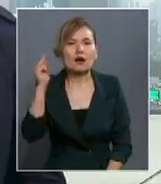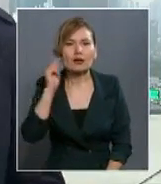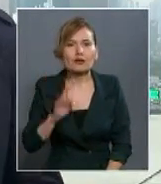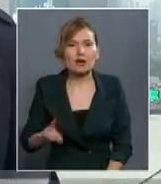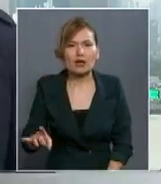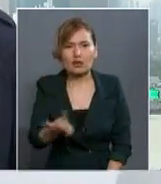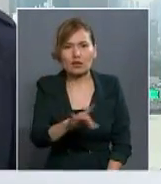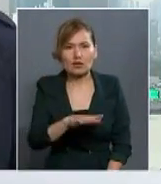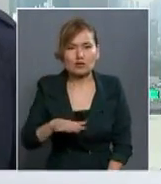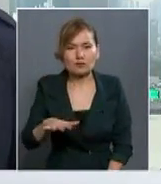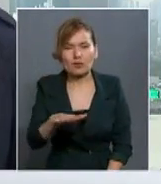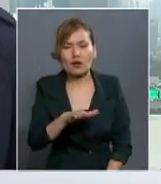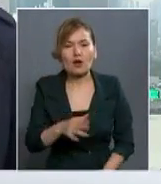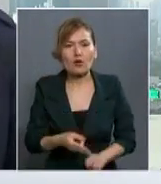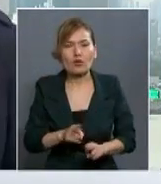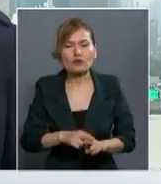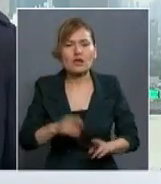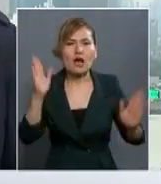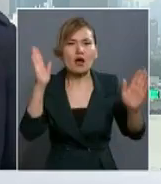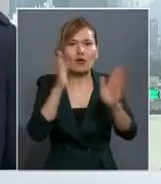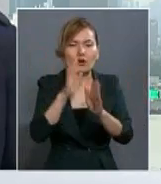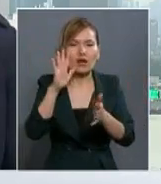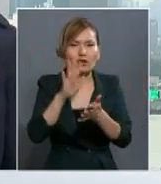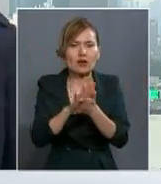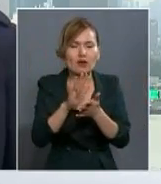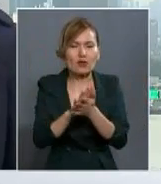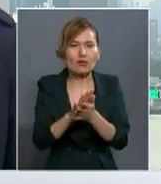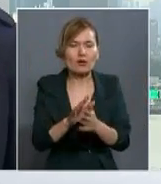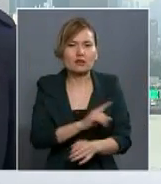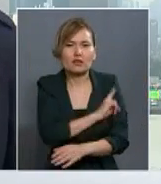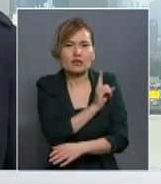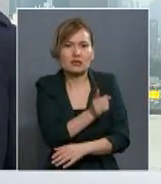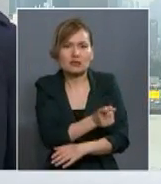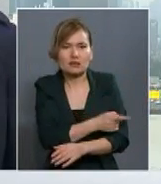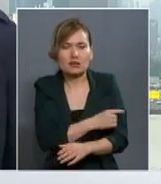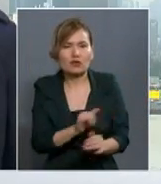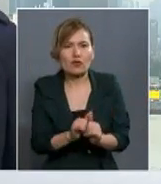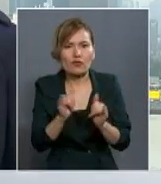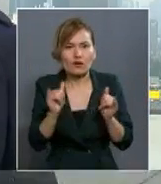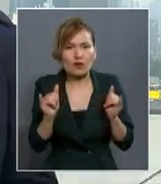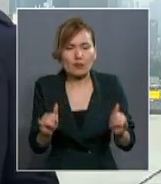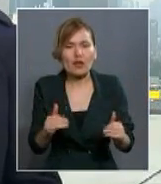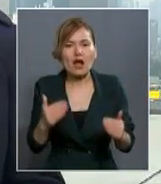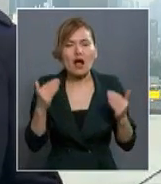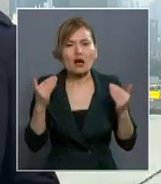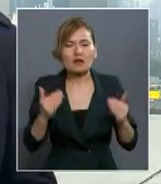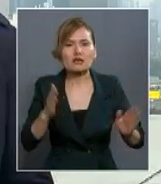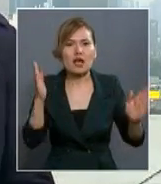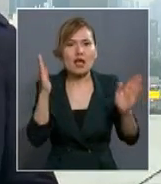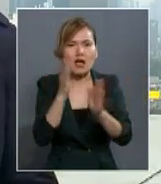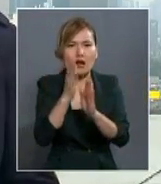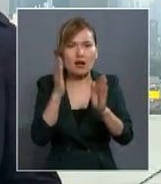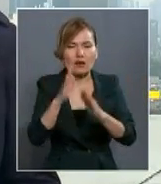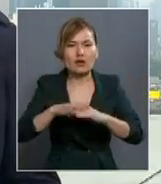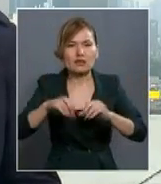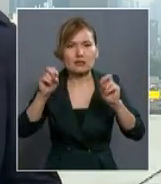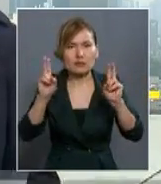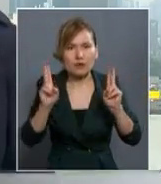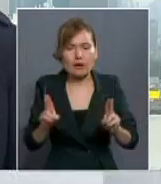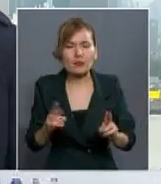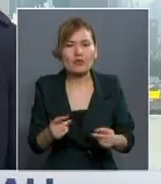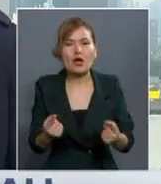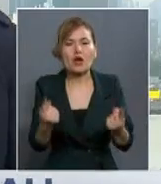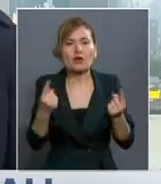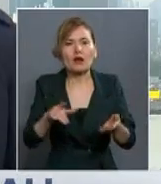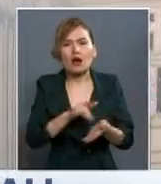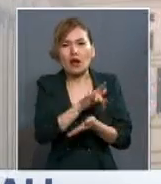қаласын басып тұрған мына бозғылт түтін аптаның соңына қарай тарқайды деп болжайды мониторинг қызметі. Қазір экологиялық сақшылар үлкен қалаларда тексеріс жұмыстарына